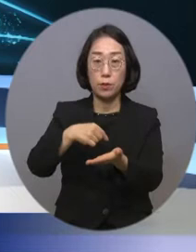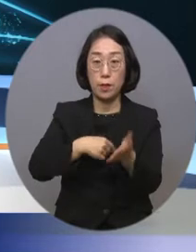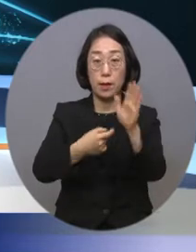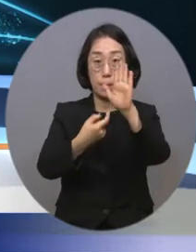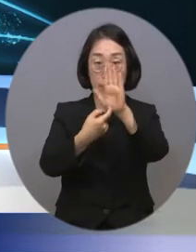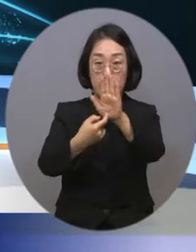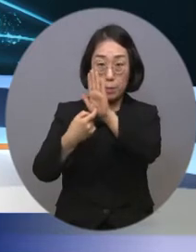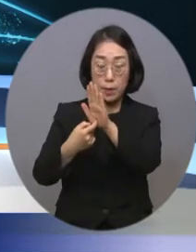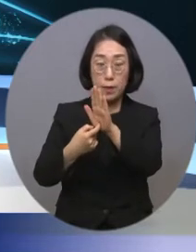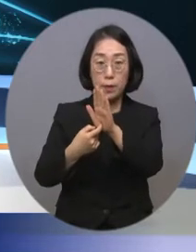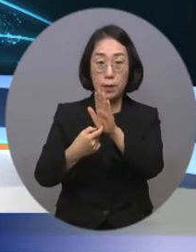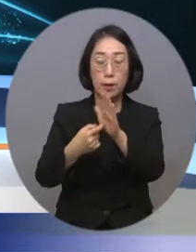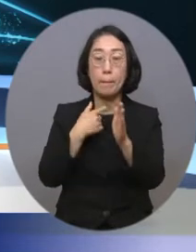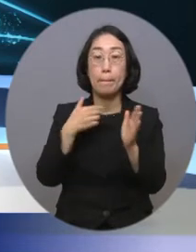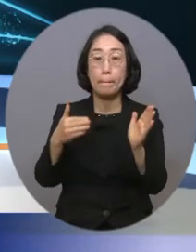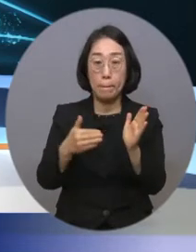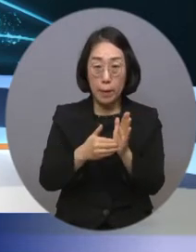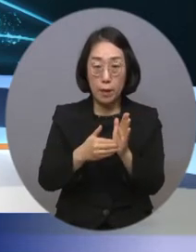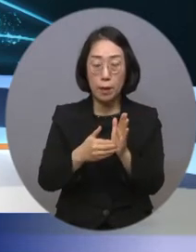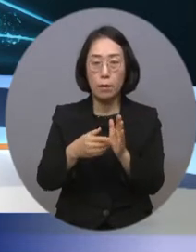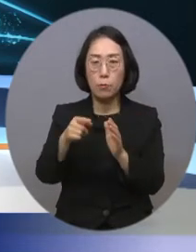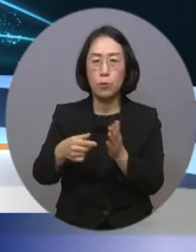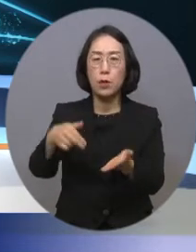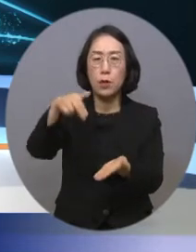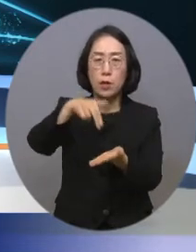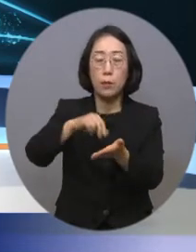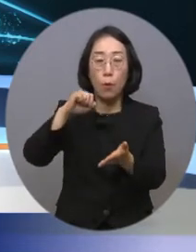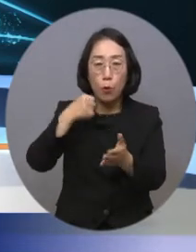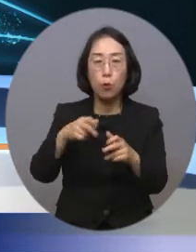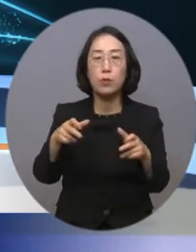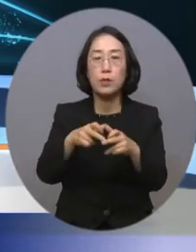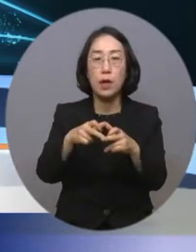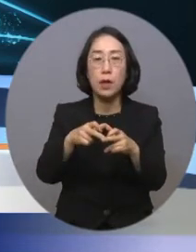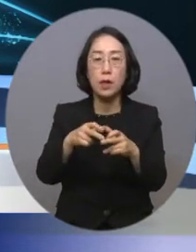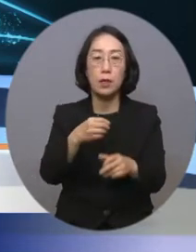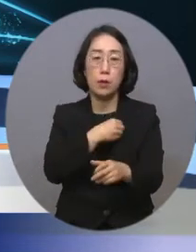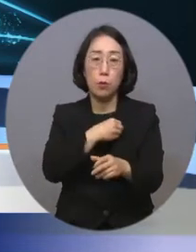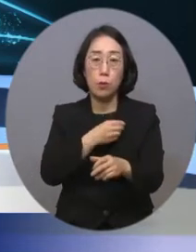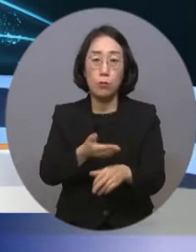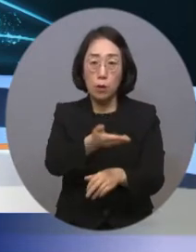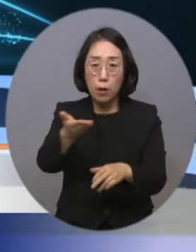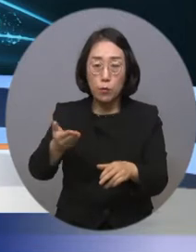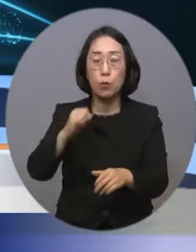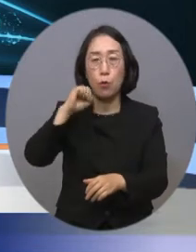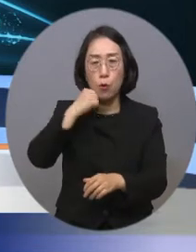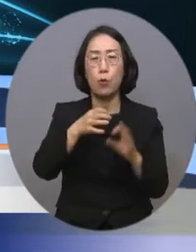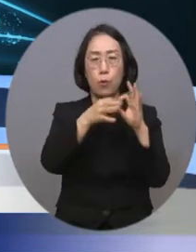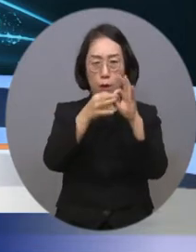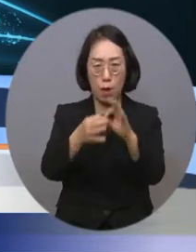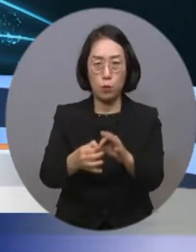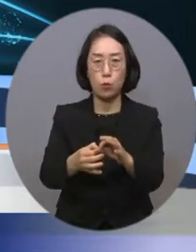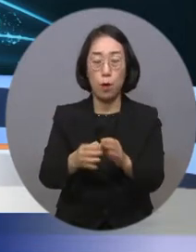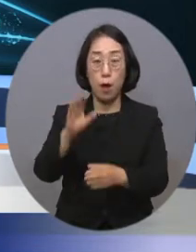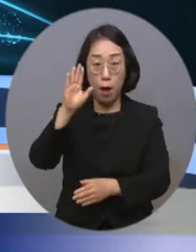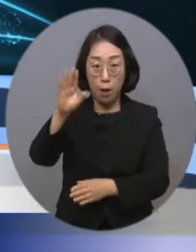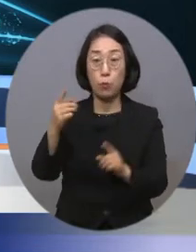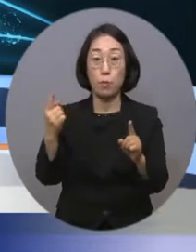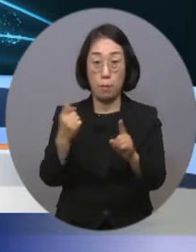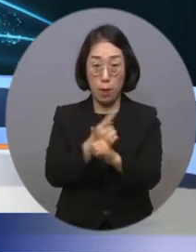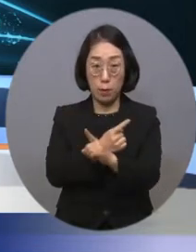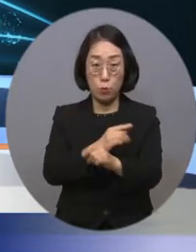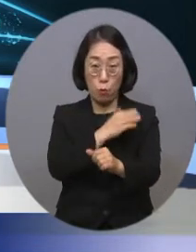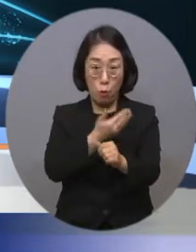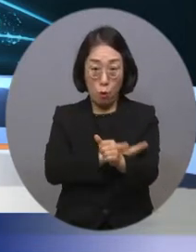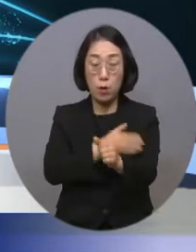하도록 규정하고 있었습니다. 이로 인해 기립이 어려운 장애인 의원들의 어려움이 계속돼 왔는데요. 앞으로는 이들의 권리 보장을